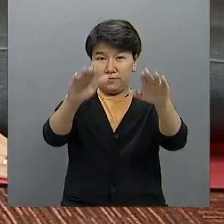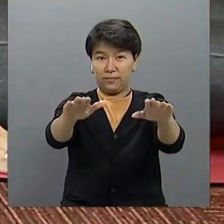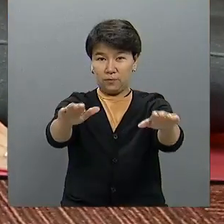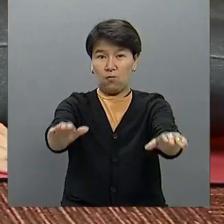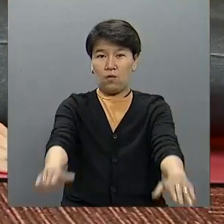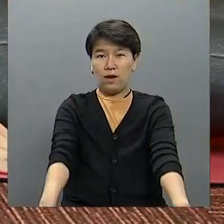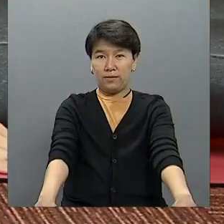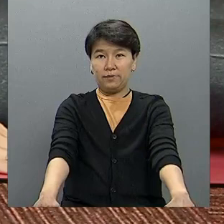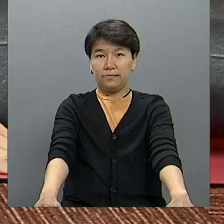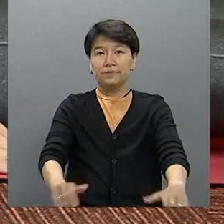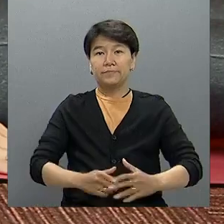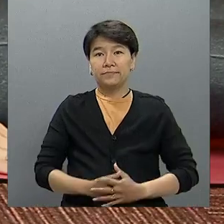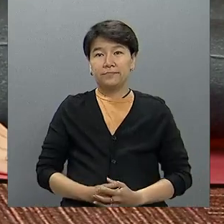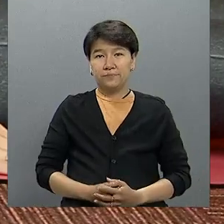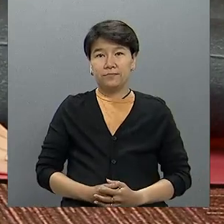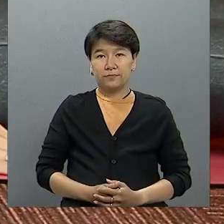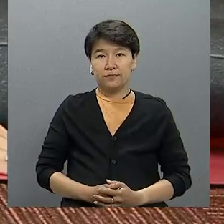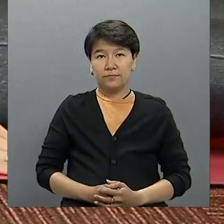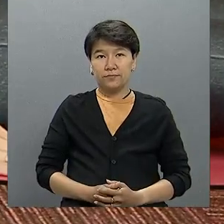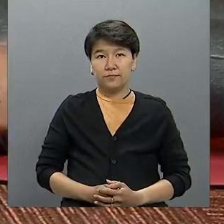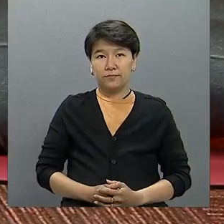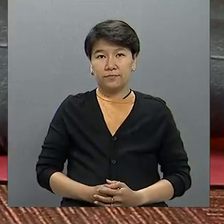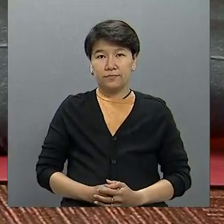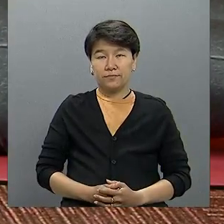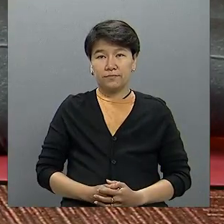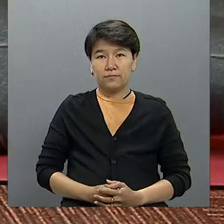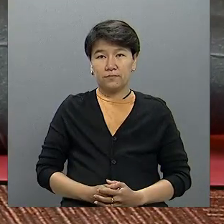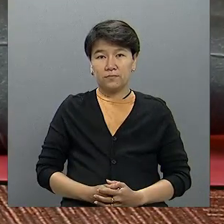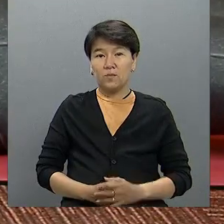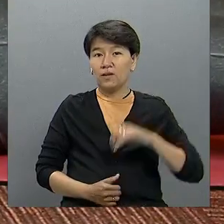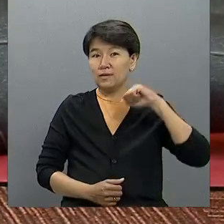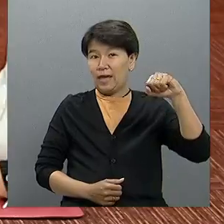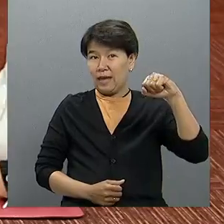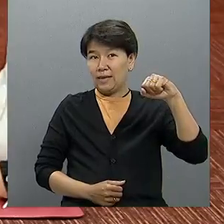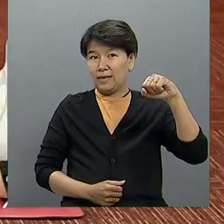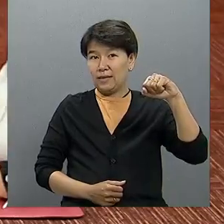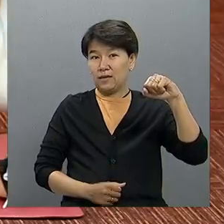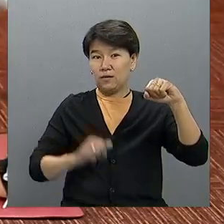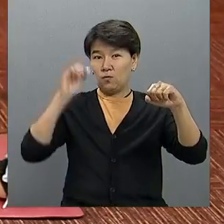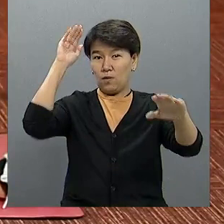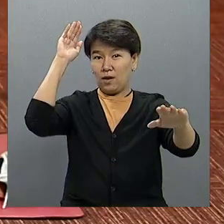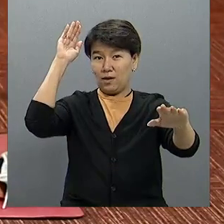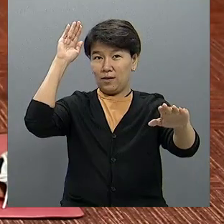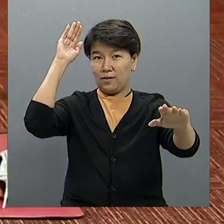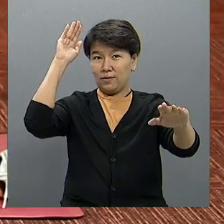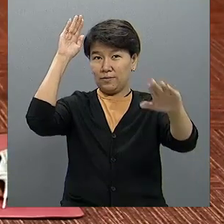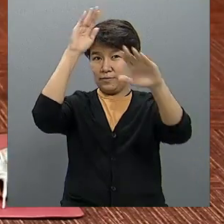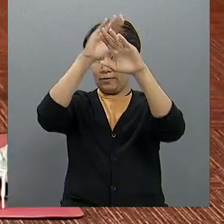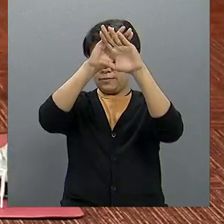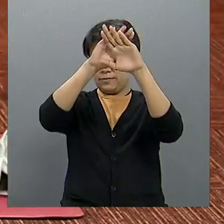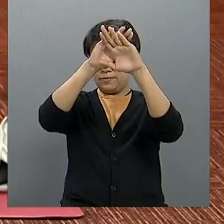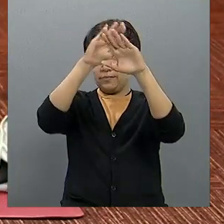บนี้จากนั้นค่ะให้เรายกขาซ้ายขึ้นพร้อมกับยกแขนขวาขึ้นนะเอามือขวามาแตะ